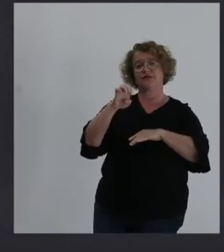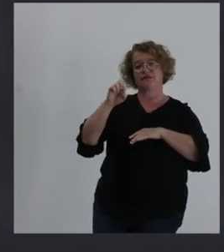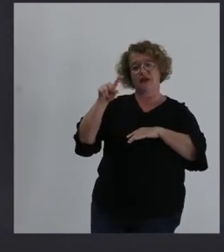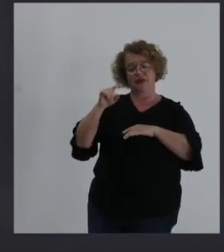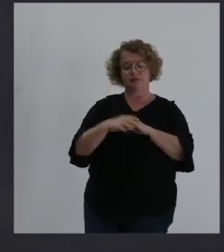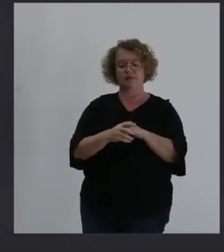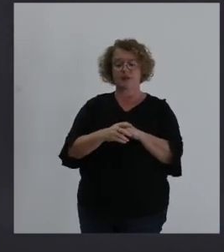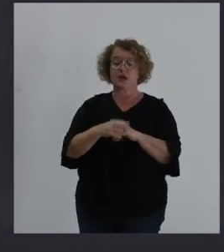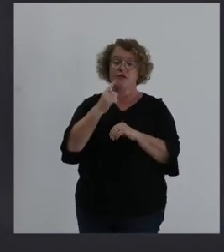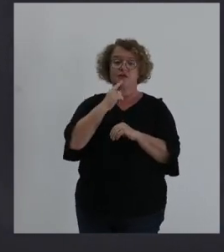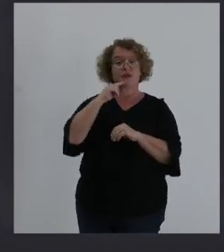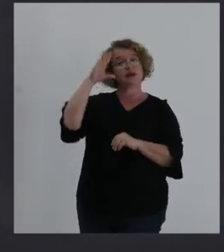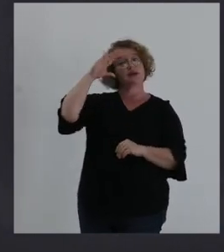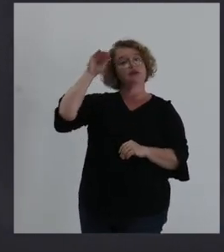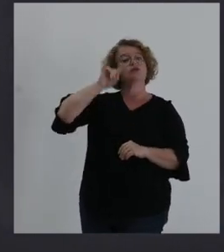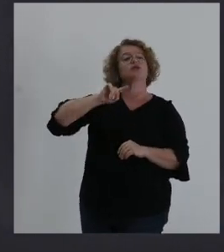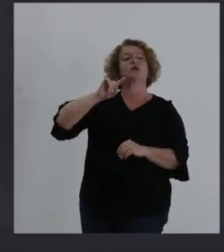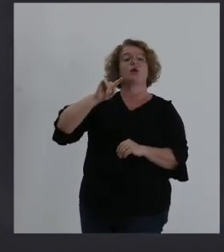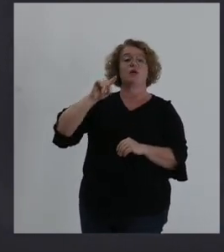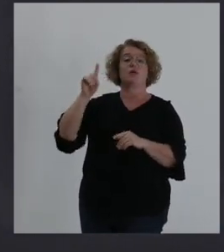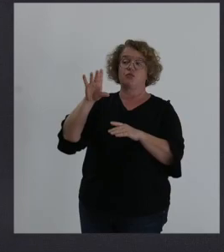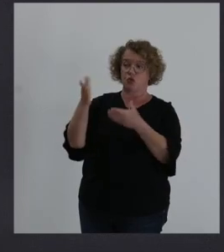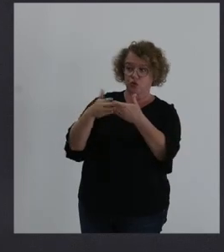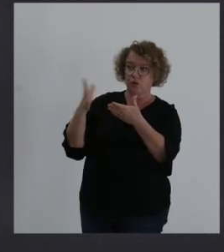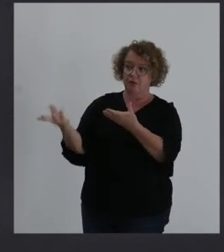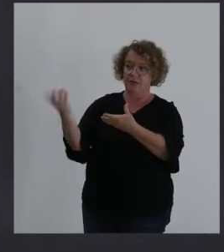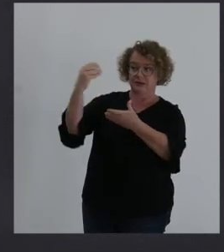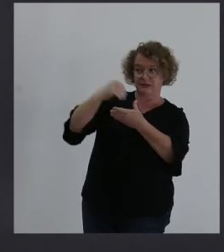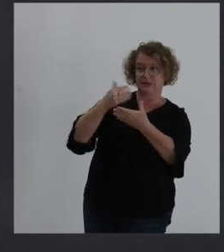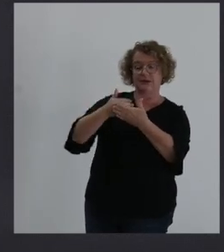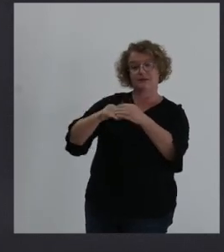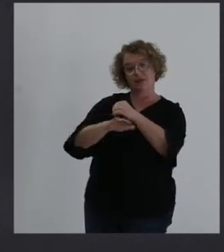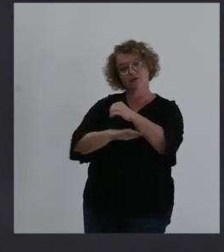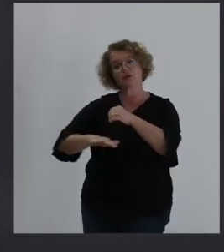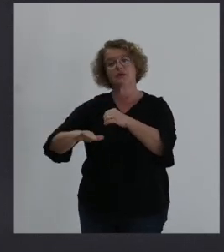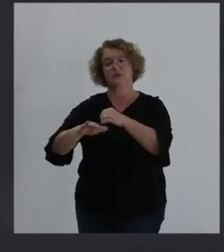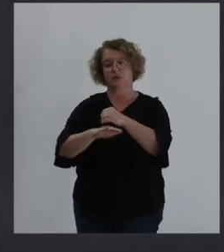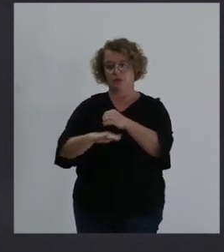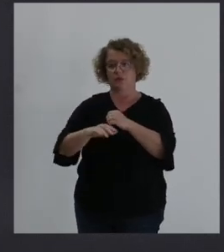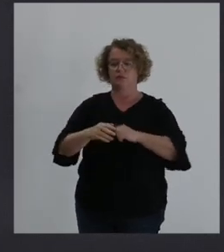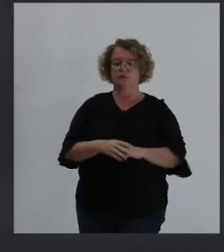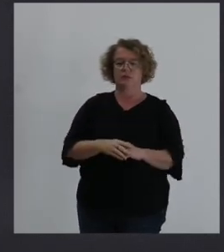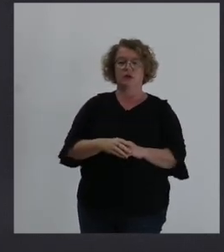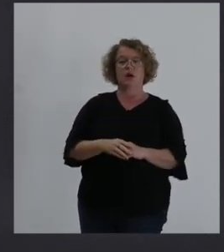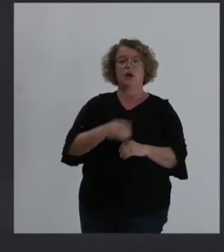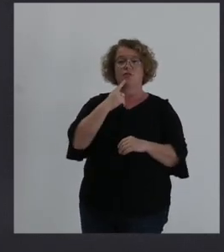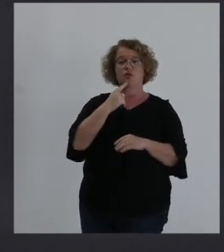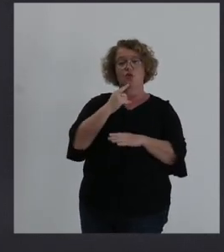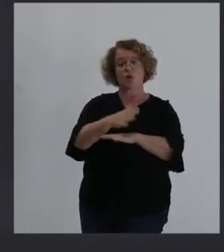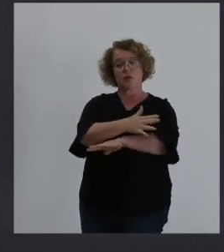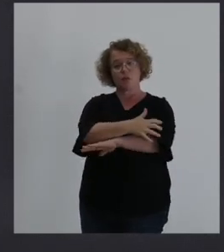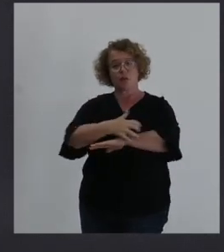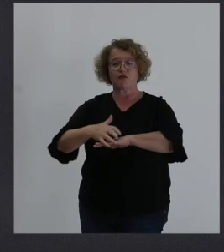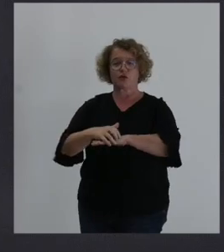afin d'impliquer les étudiantes et les étudiants et de revenir aux fondamentaux de cette contribution. La lutte contre la précarité